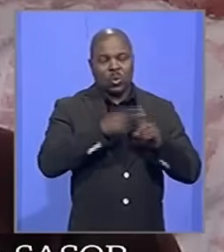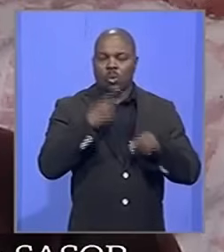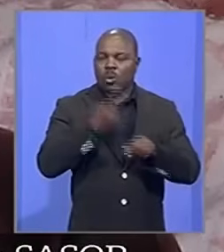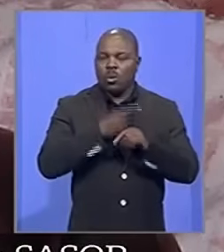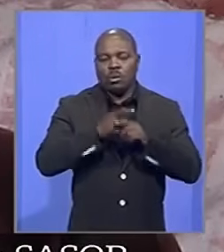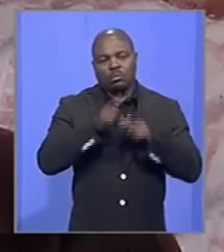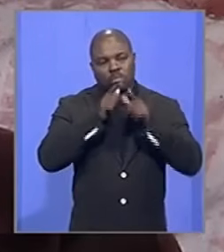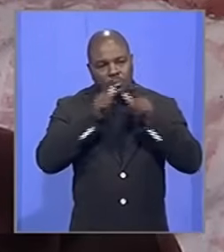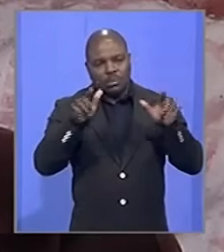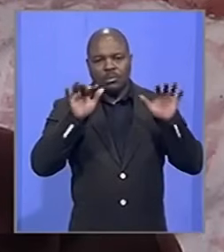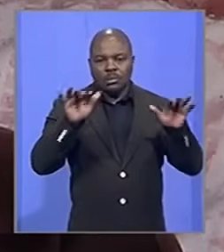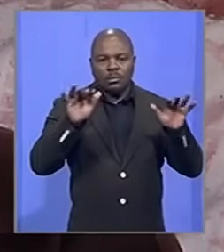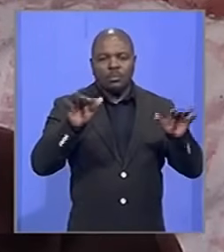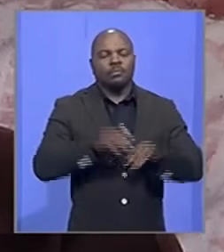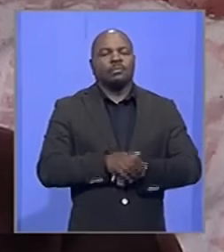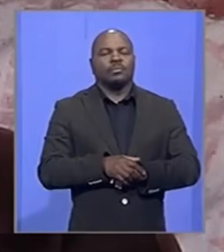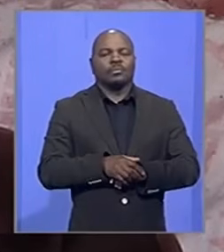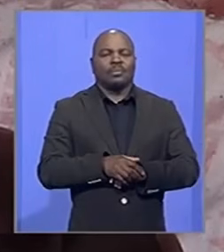le mongwe.